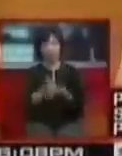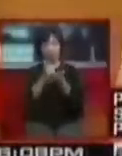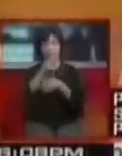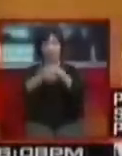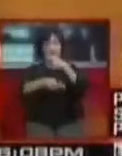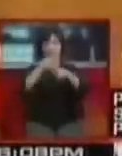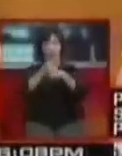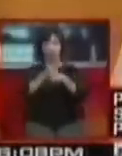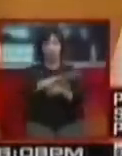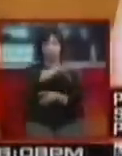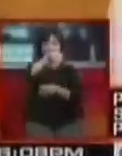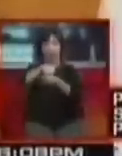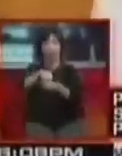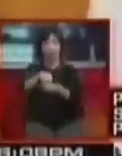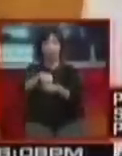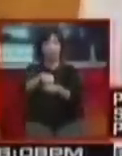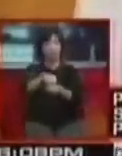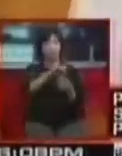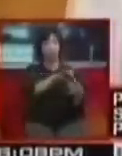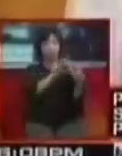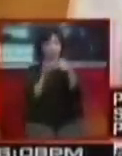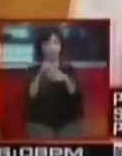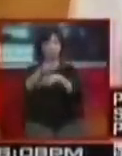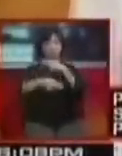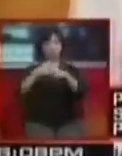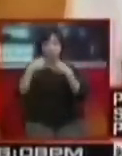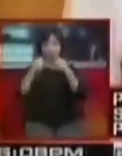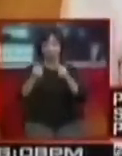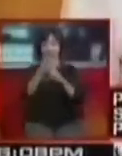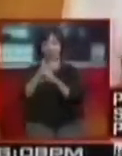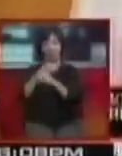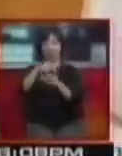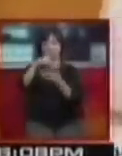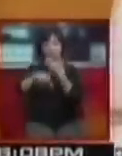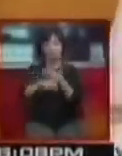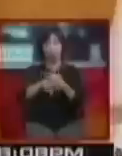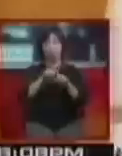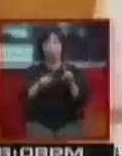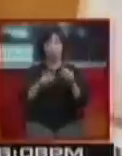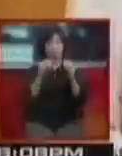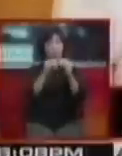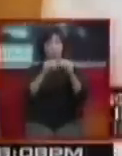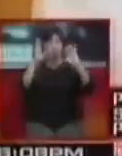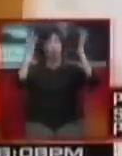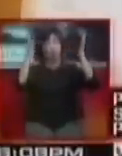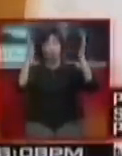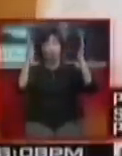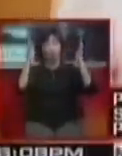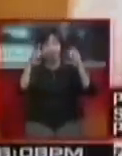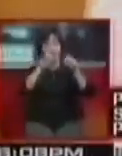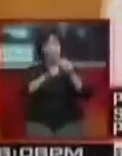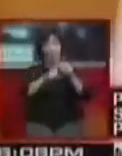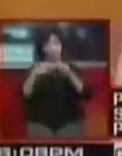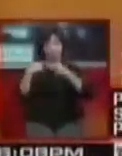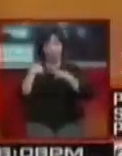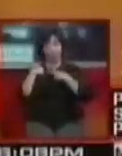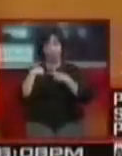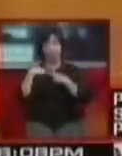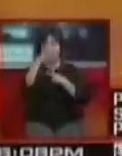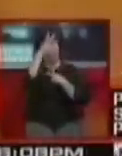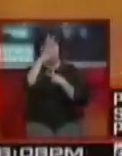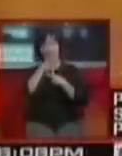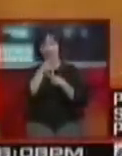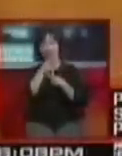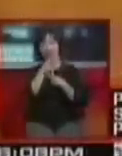sa Universal Healthcare Program. Pero pinakamalakas ang palapak ng banggitin ni Pinoy ang pagsuporta niya sa Responsible Parenthood